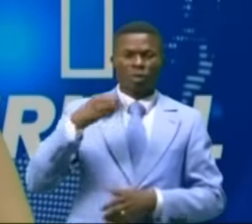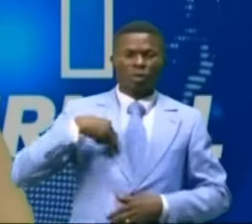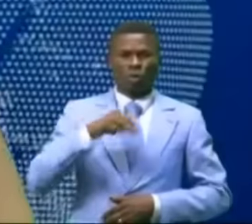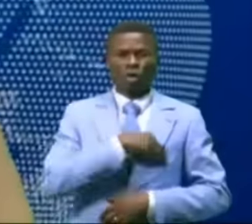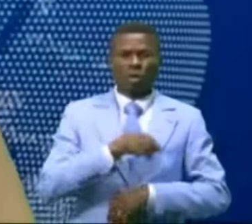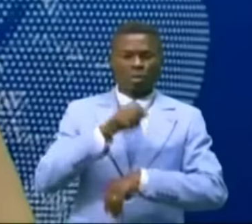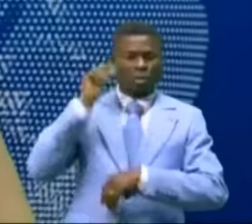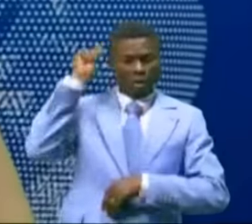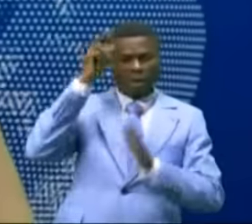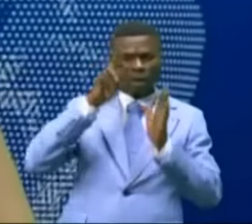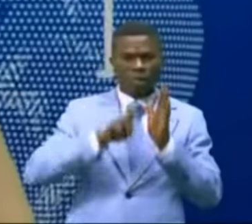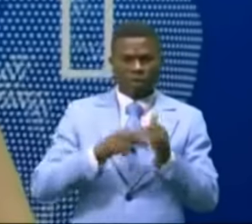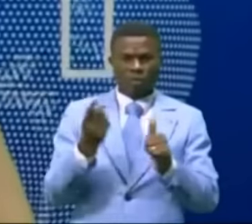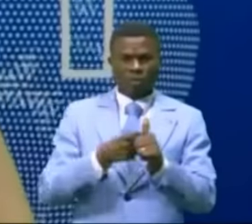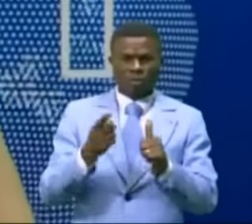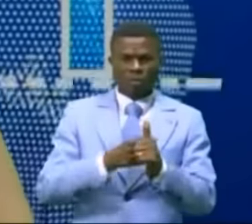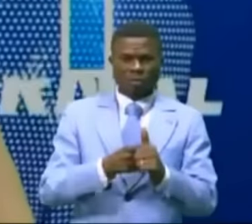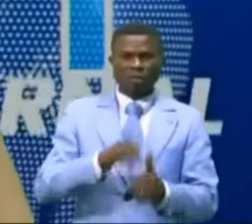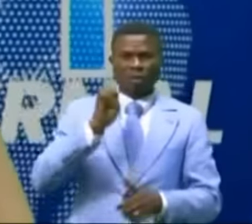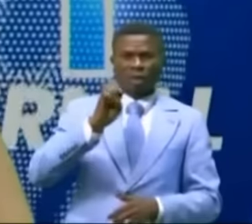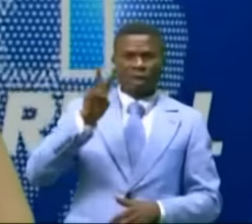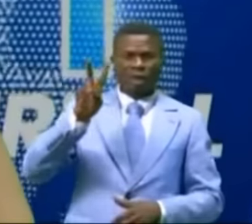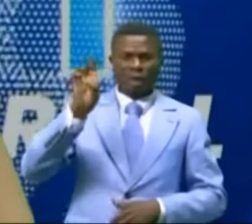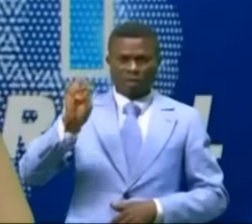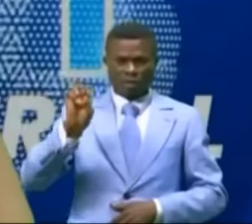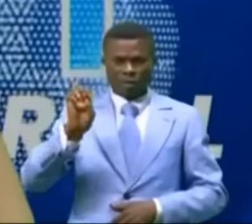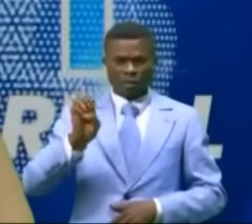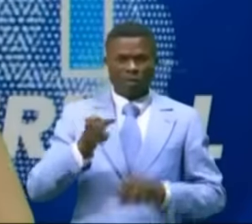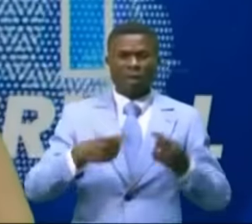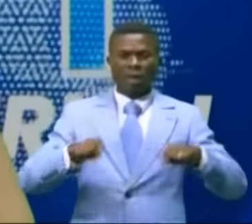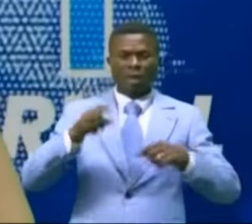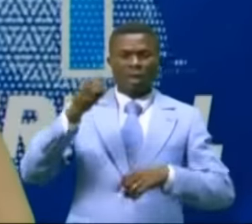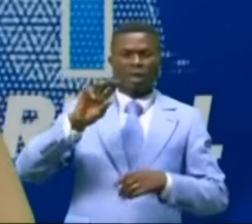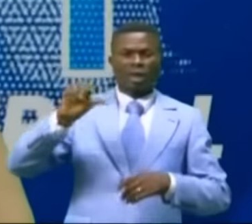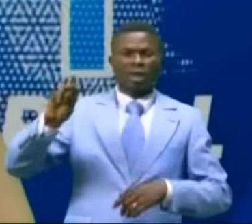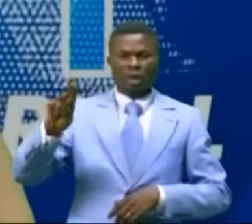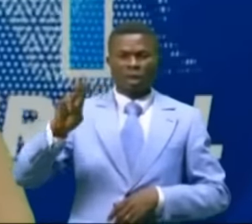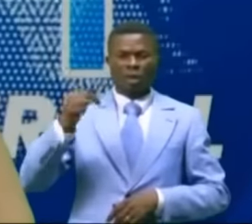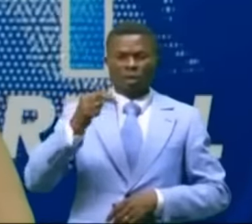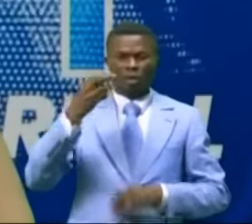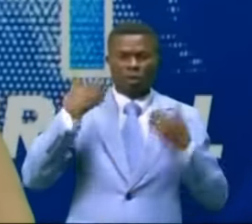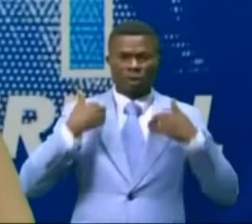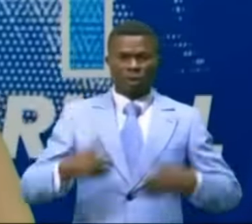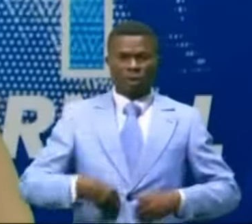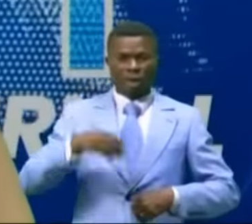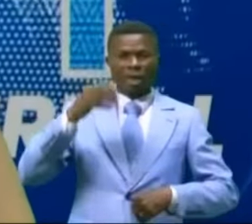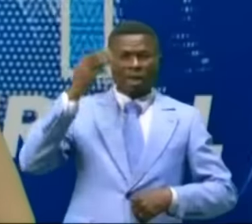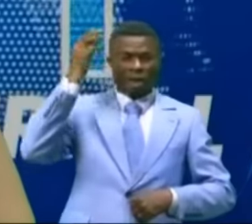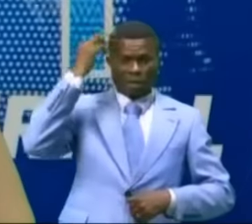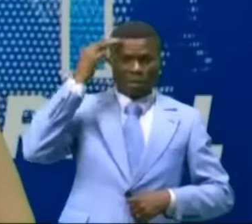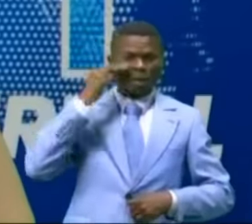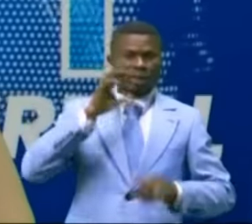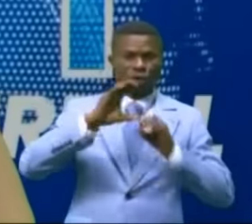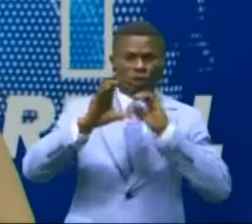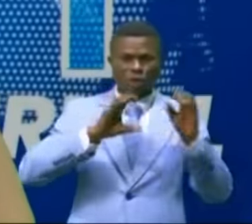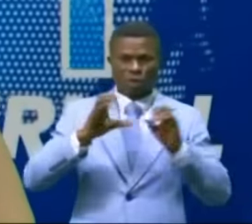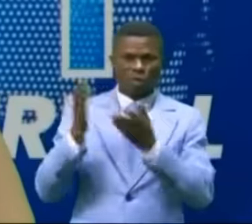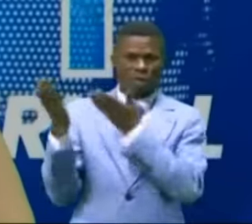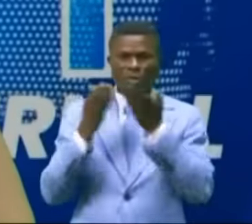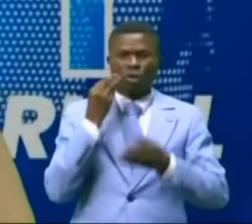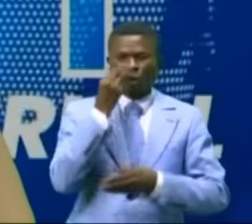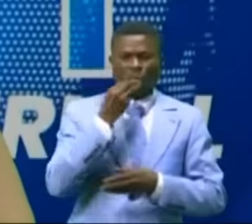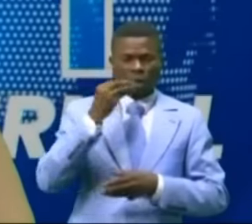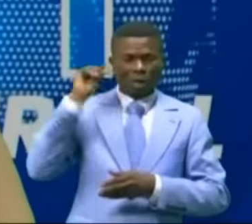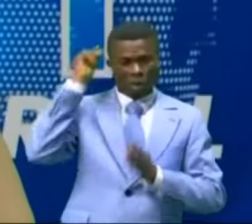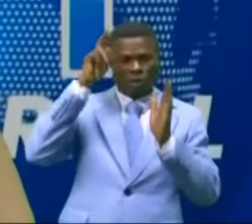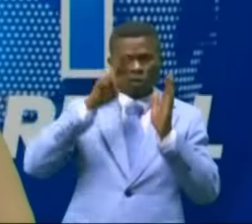du gouvernement. Je cite Eve Bazaïba de l'Environnement, Roger Kamba de la Santé et Patrick Muyaya Katembwe, porte-parole du gouvernement.